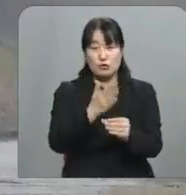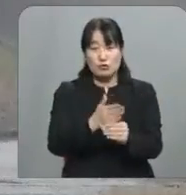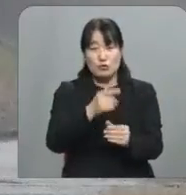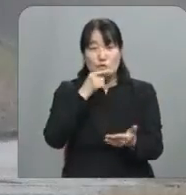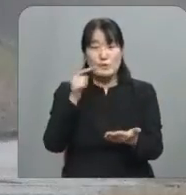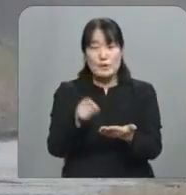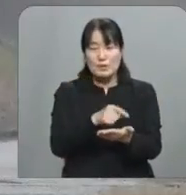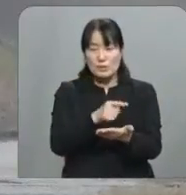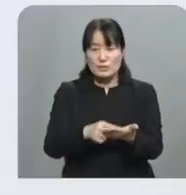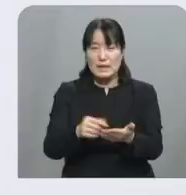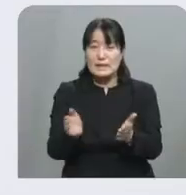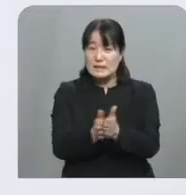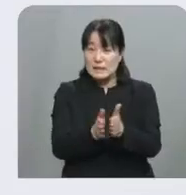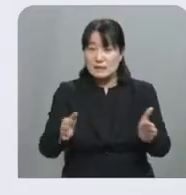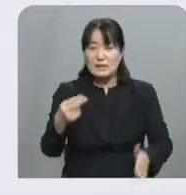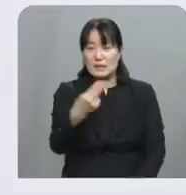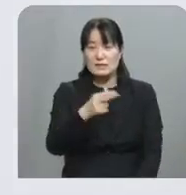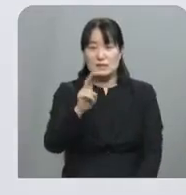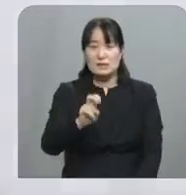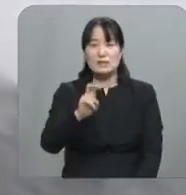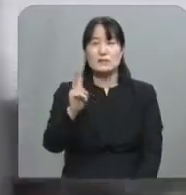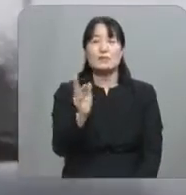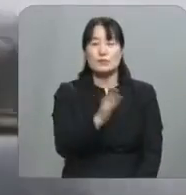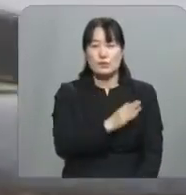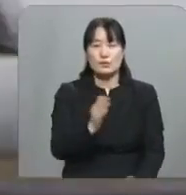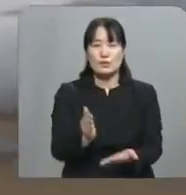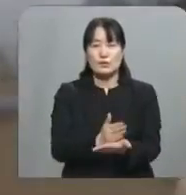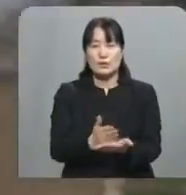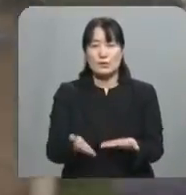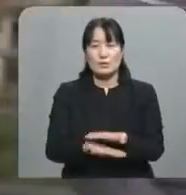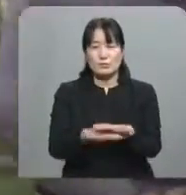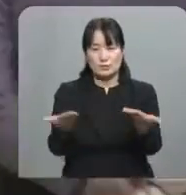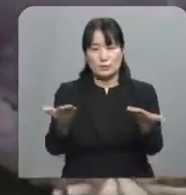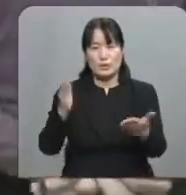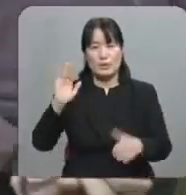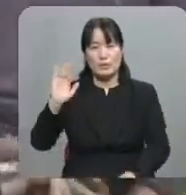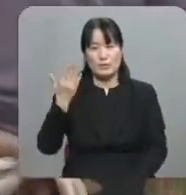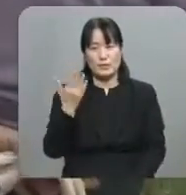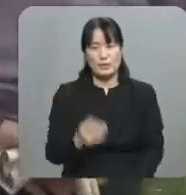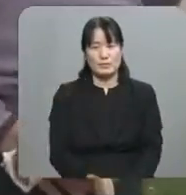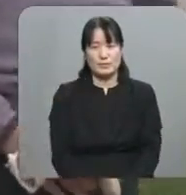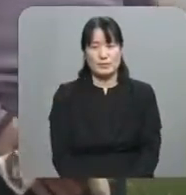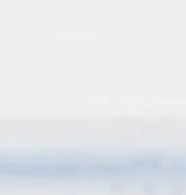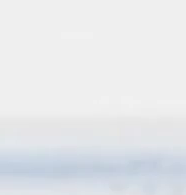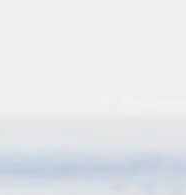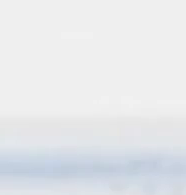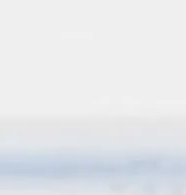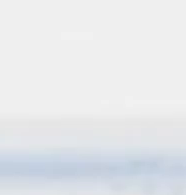보상은 2022년부터 지급될 예정입니다. KBS 뉴스 이현기입니다.